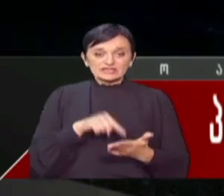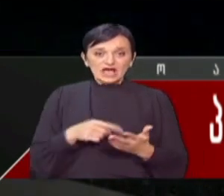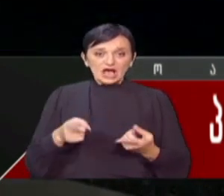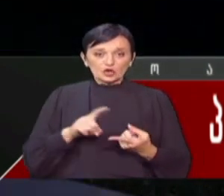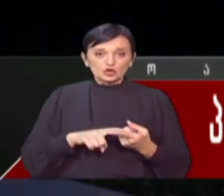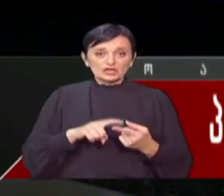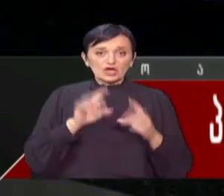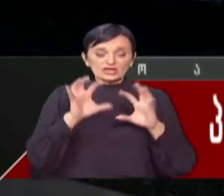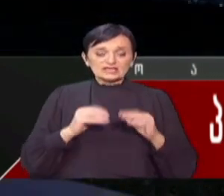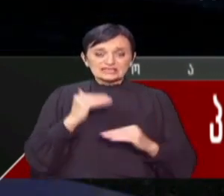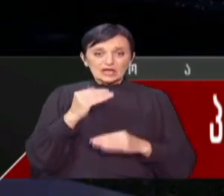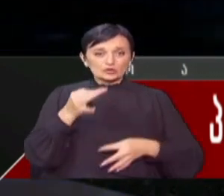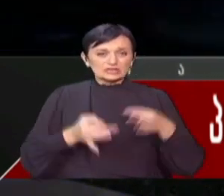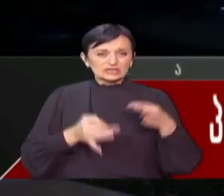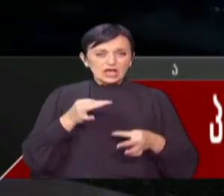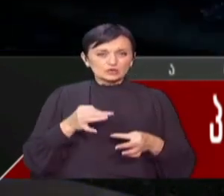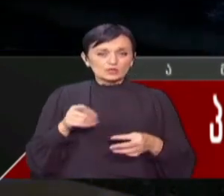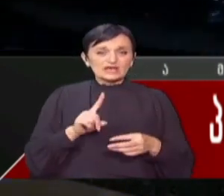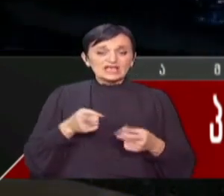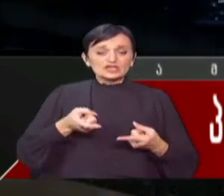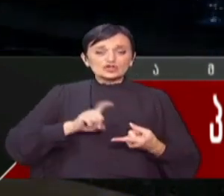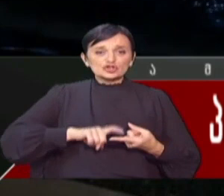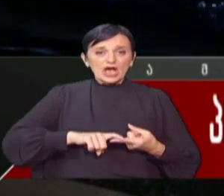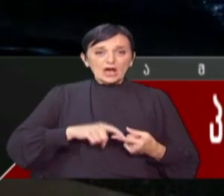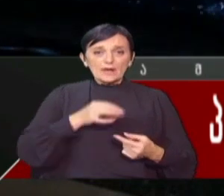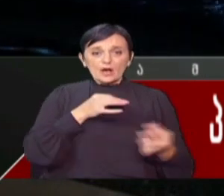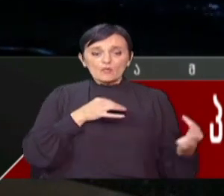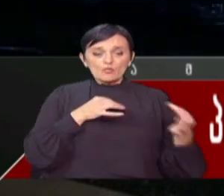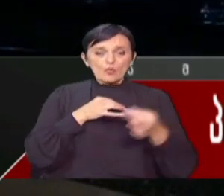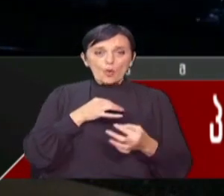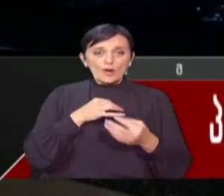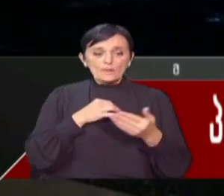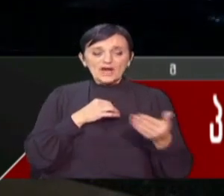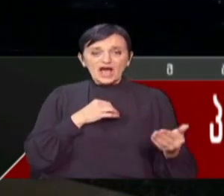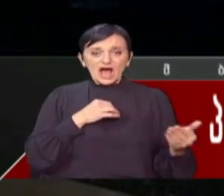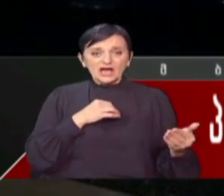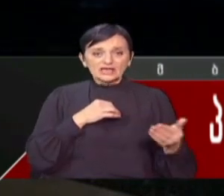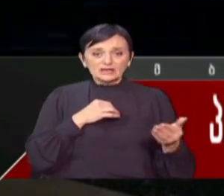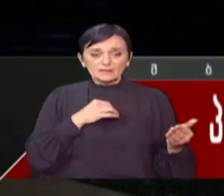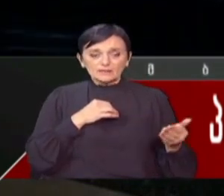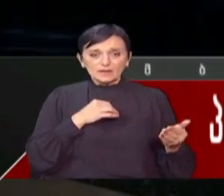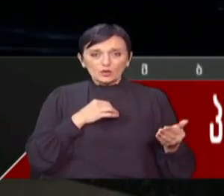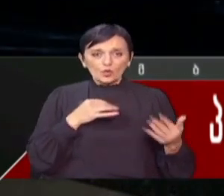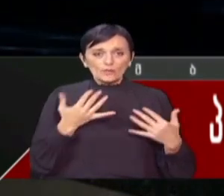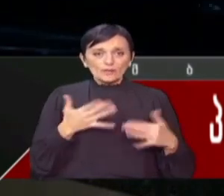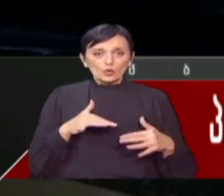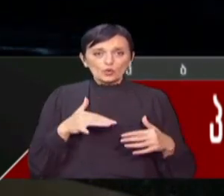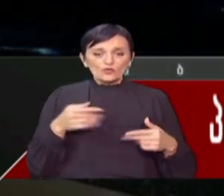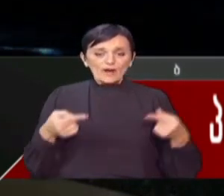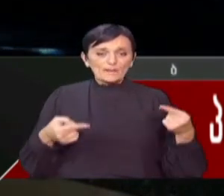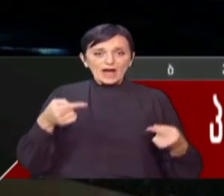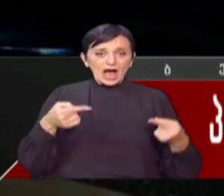dakavshirebi sakonstitutsio sasamartlos tavshdomarem. Rats shekhveba tavat mopasuxe mkhareebi ki ukve